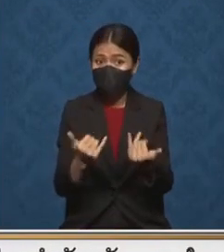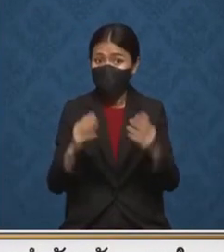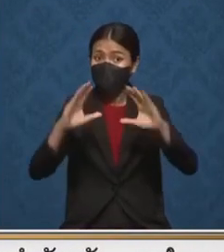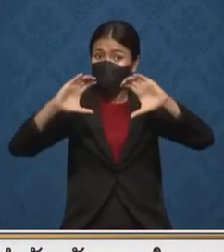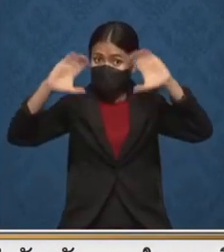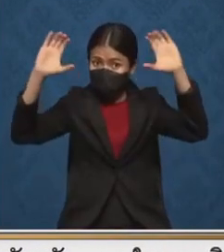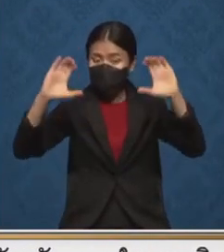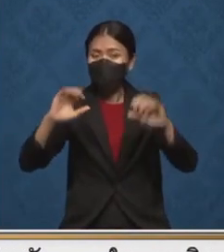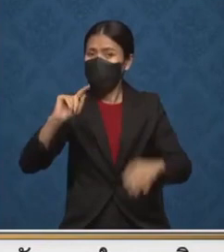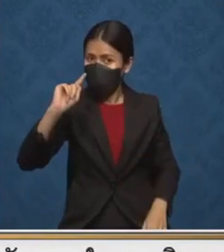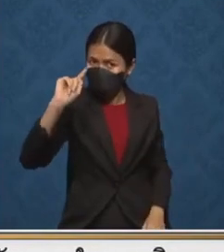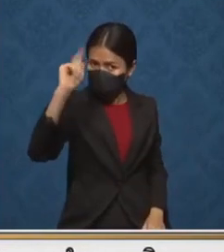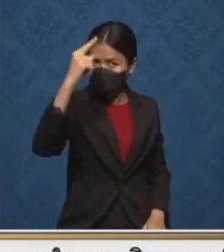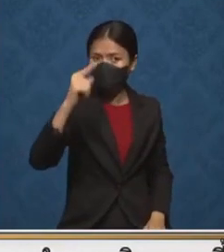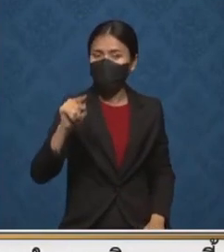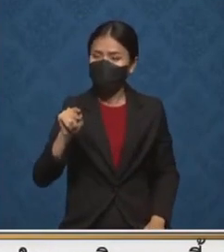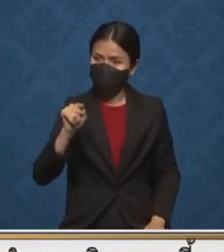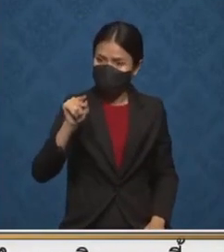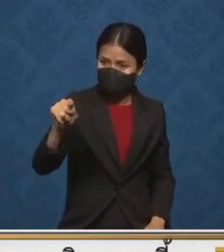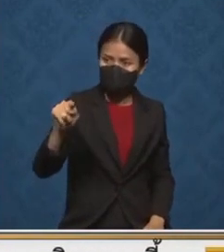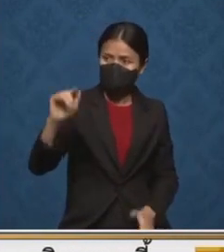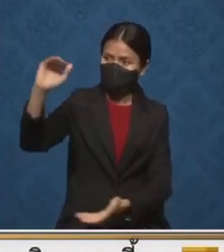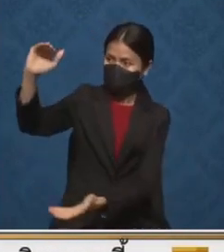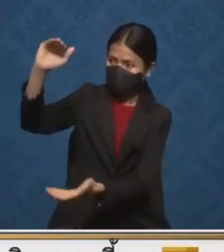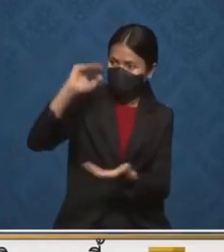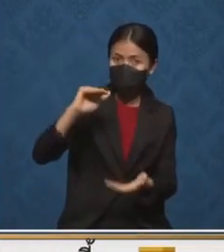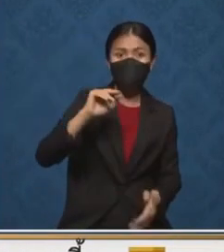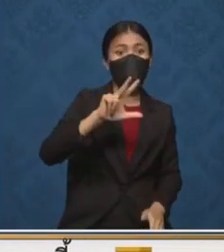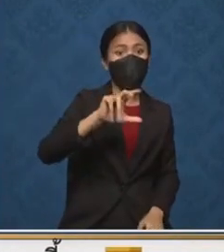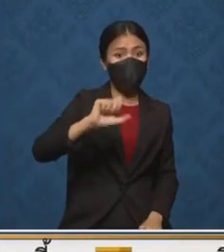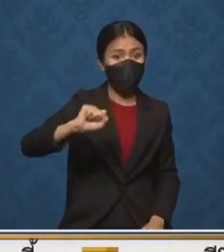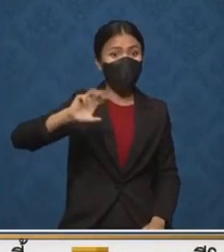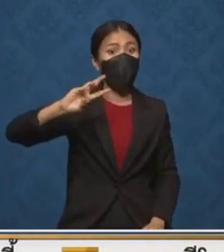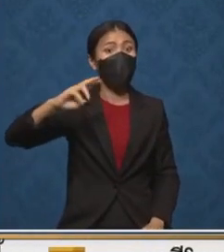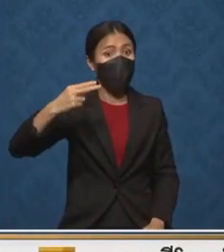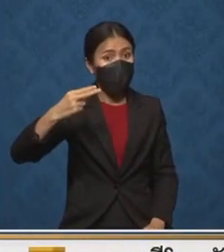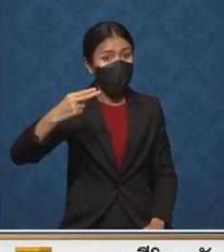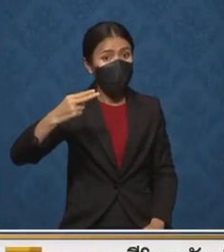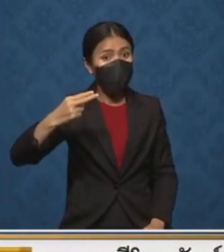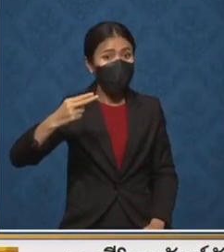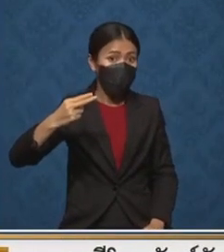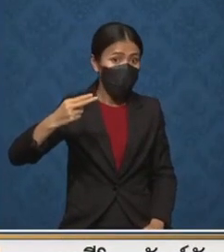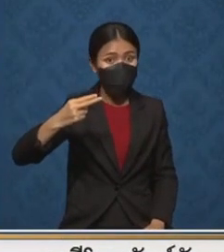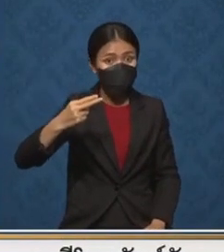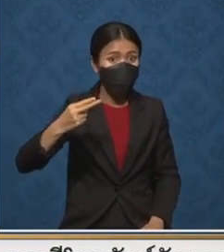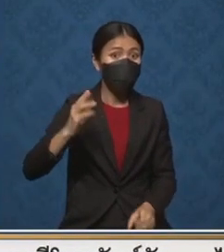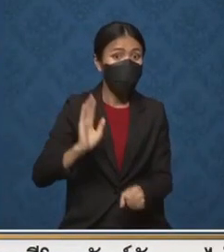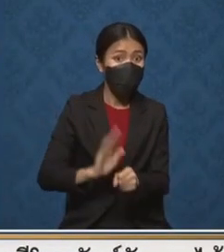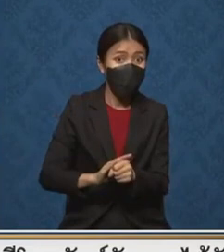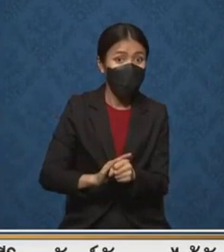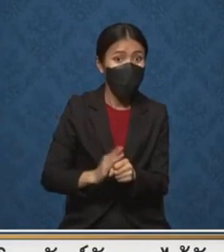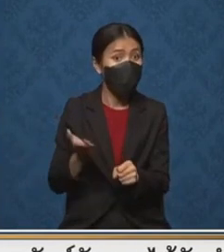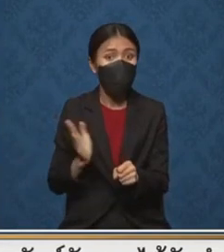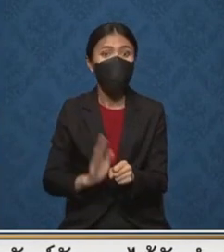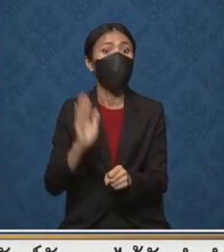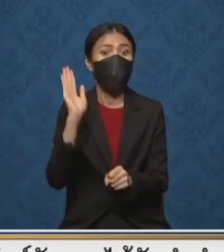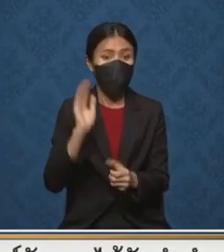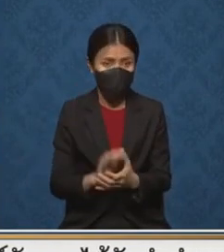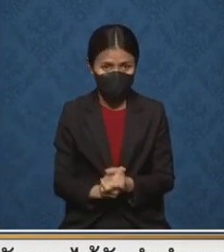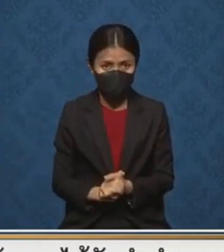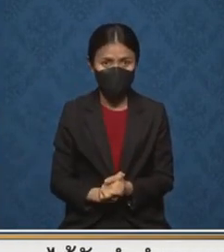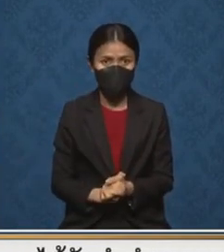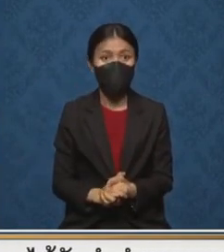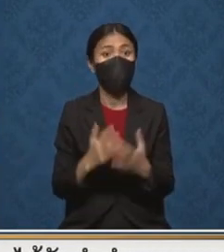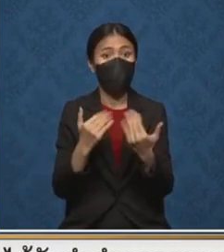30,000บาทน่าจะเพียงพอหรือไม่อยากถามท่านประธานไปถึงดนตรีว่า